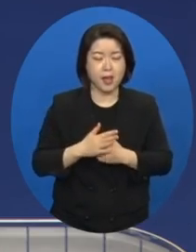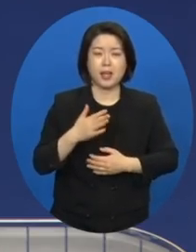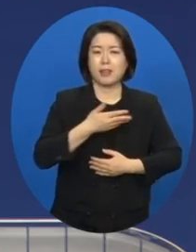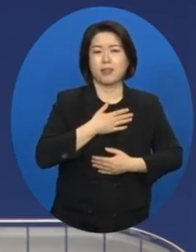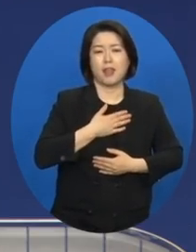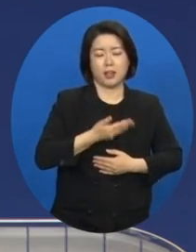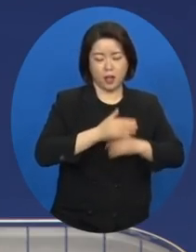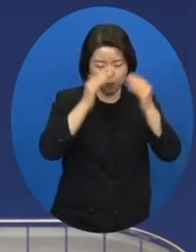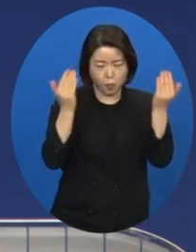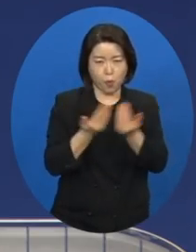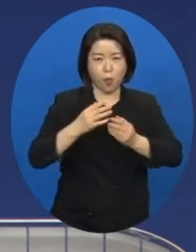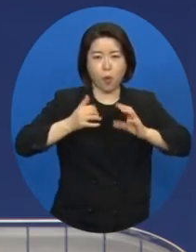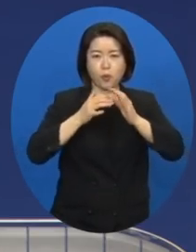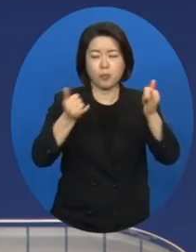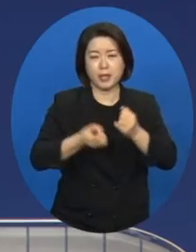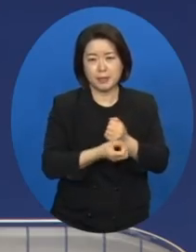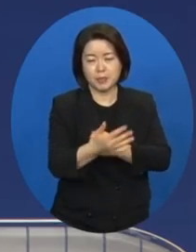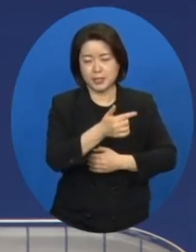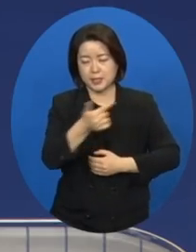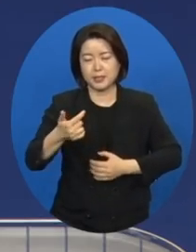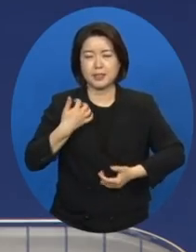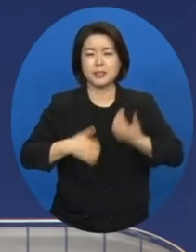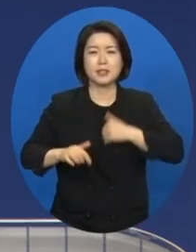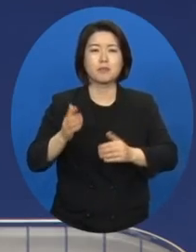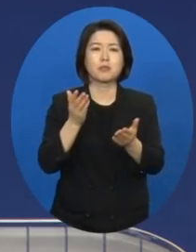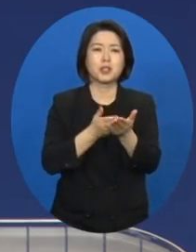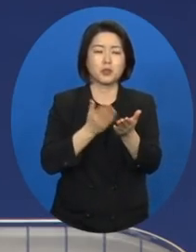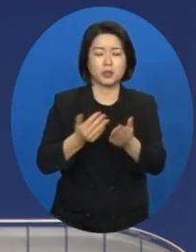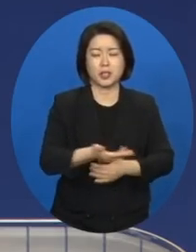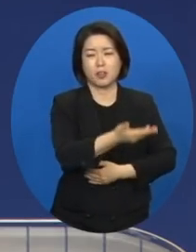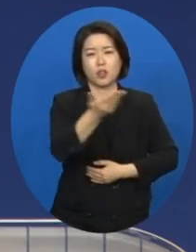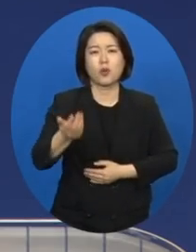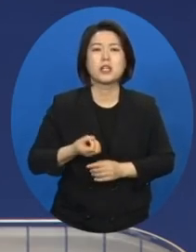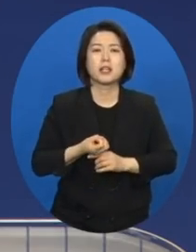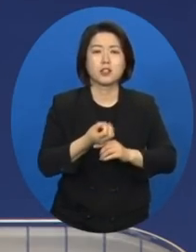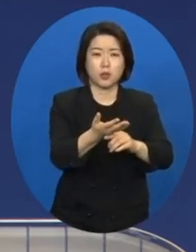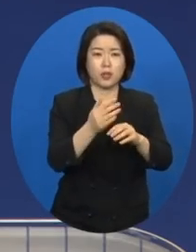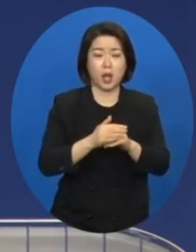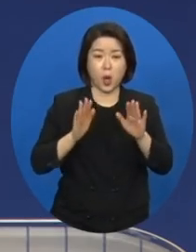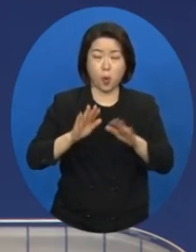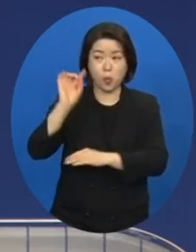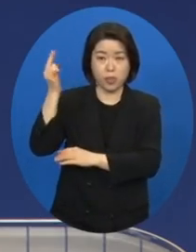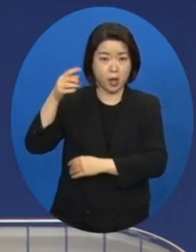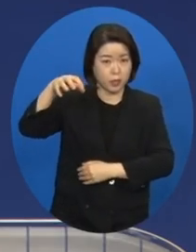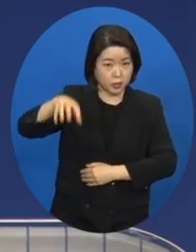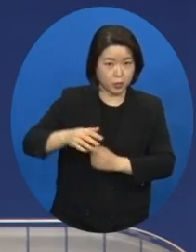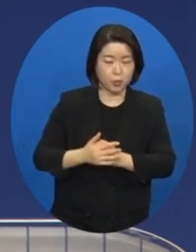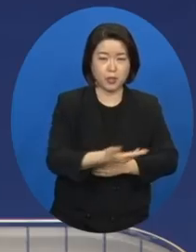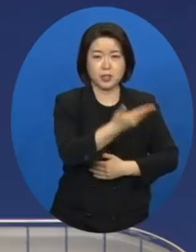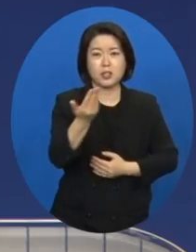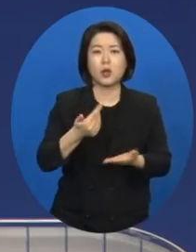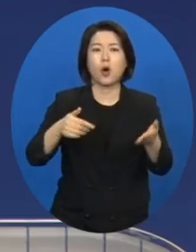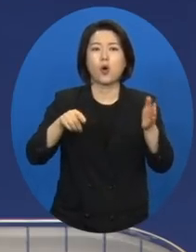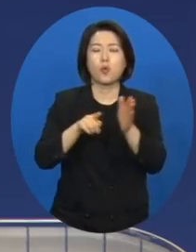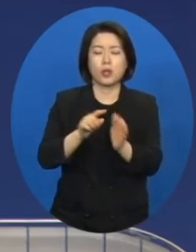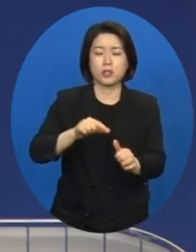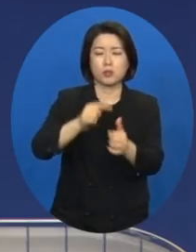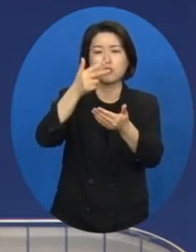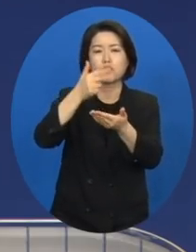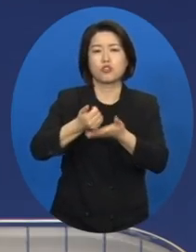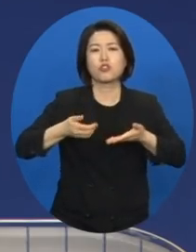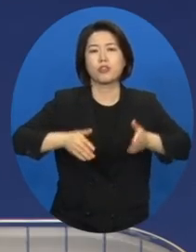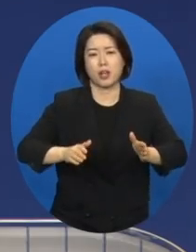백성에게 미칠 큰 기쁨의 좋은 소식을 너희에게 전하노라. 오늘 다윗의 동네에 너희를 위하여 구주가 나셨으니